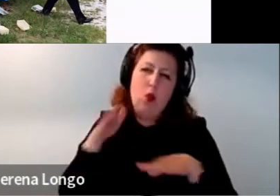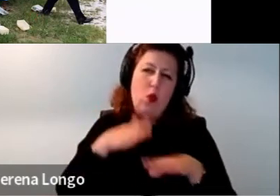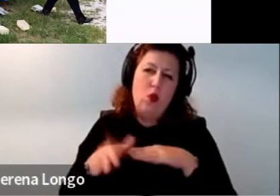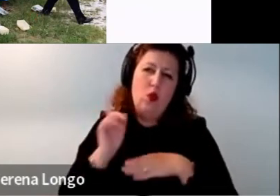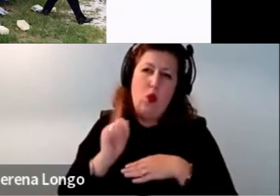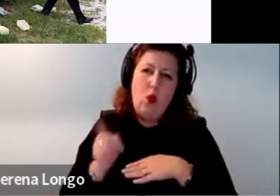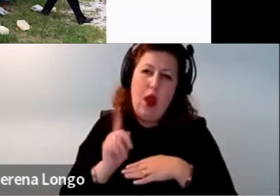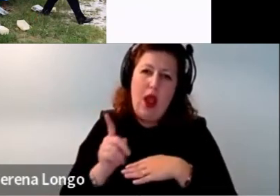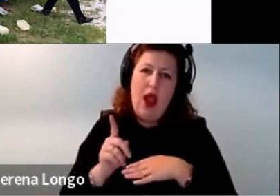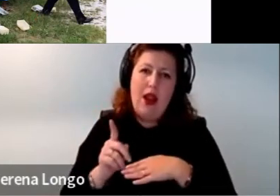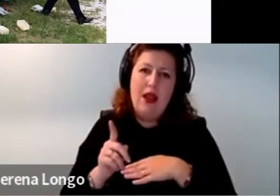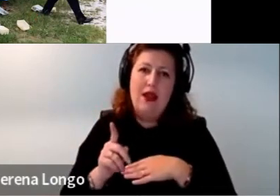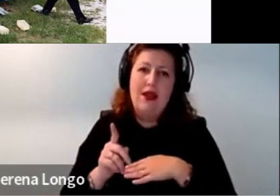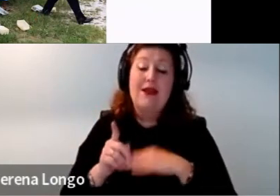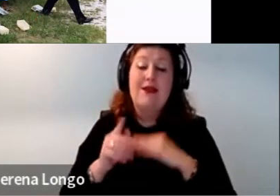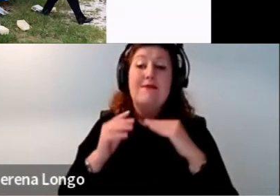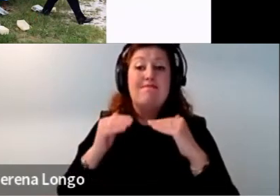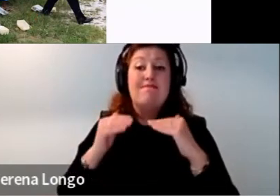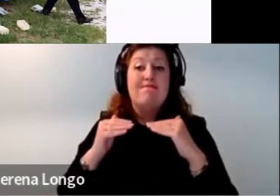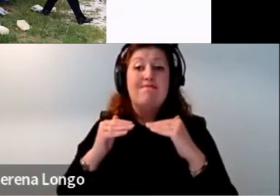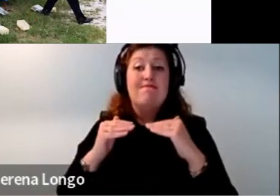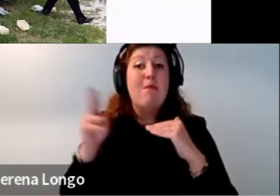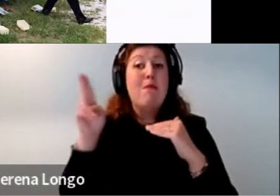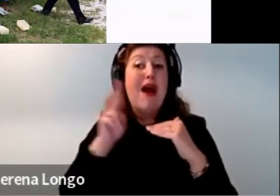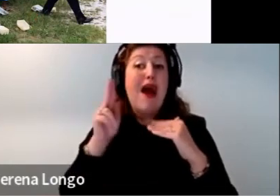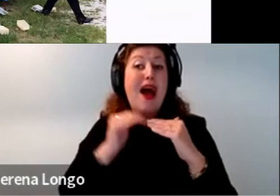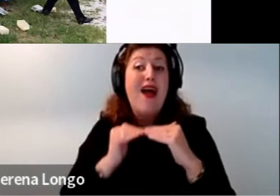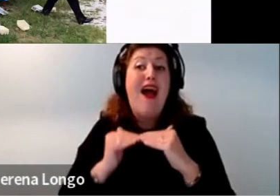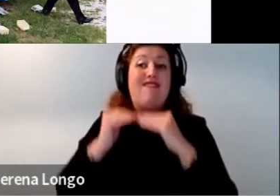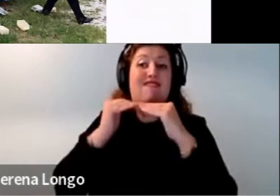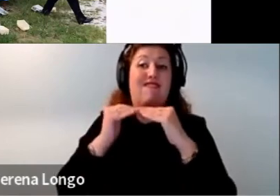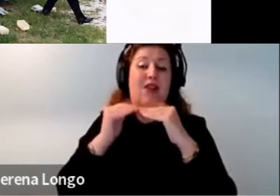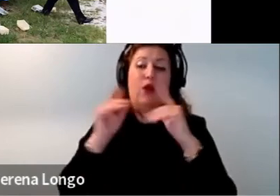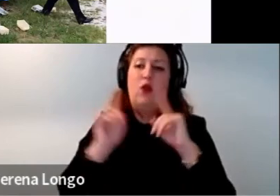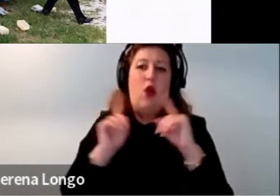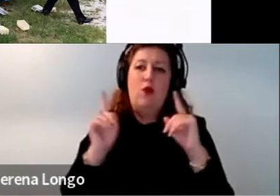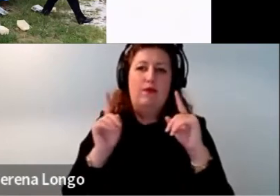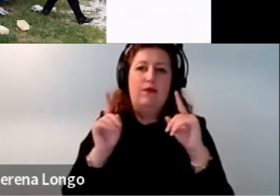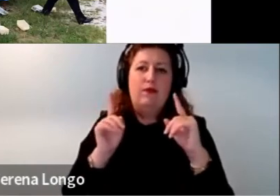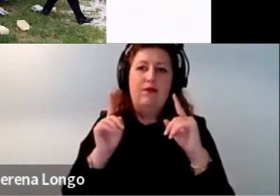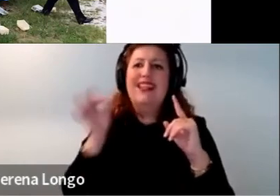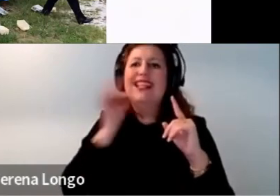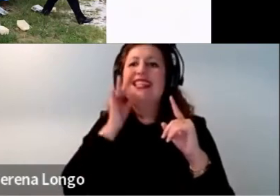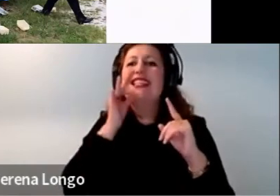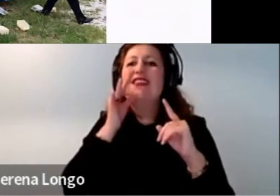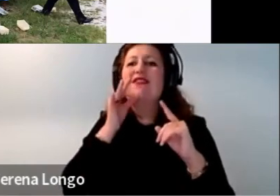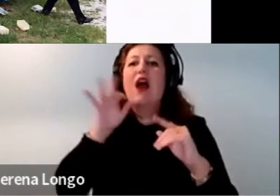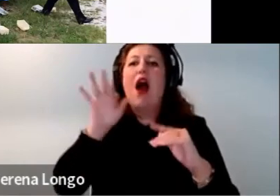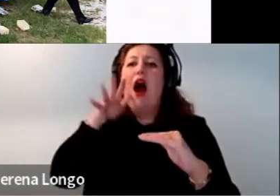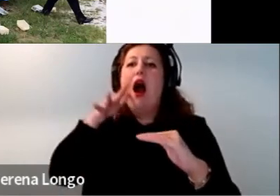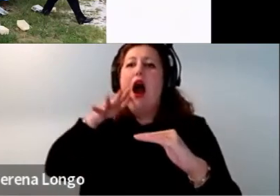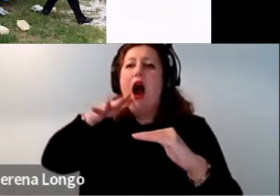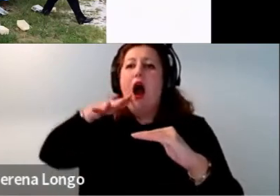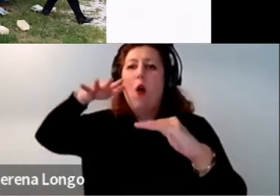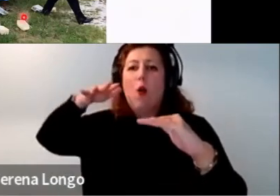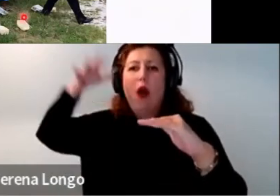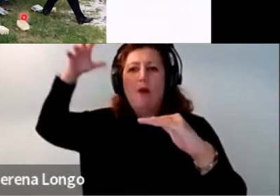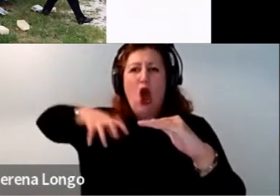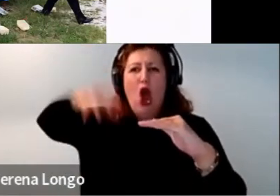non alzare da terra i bagni. Questo ovviamente implica che l'acqua piovana entra